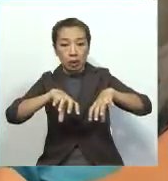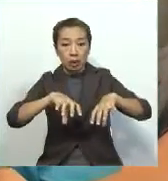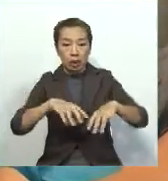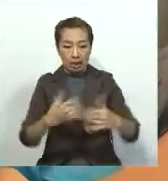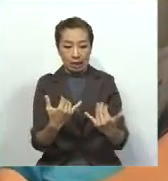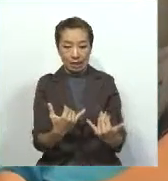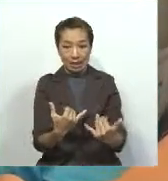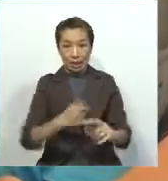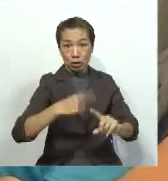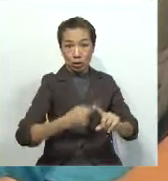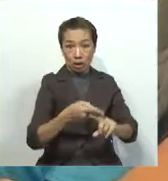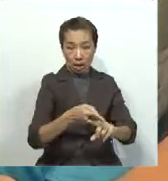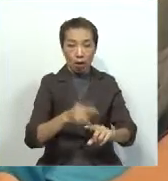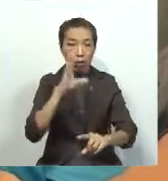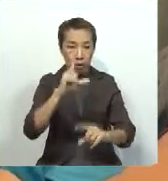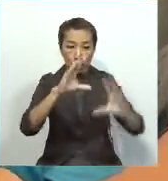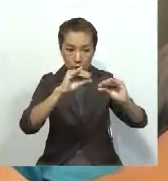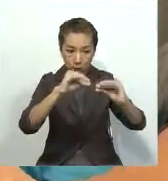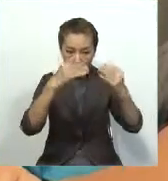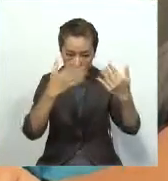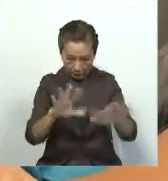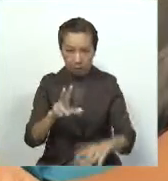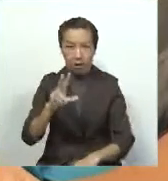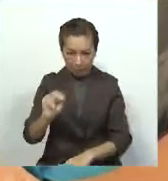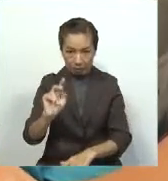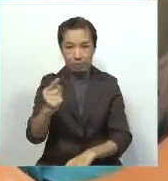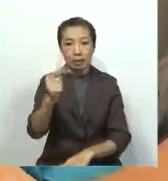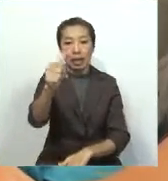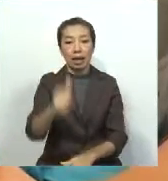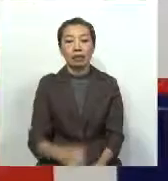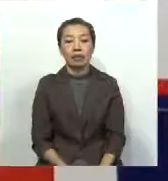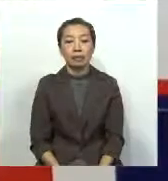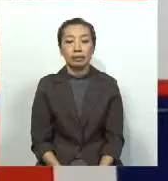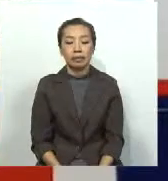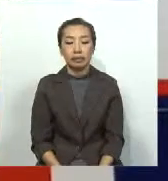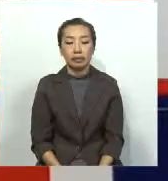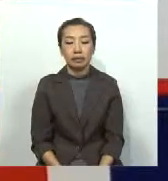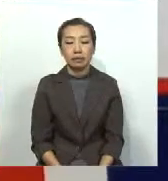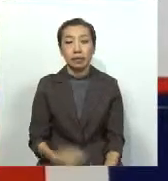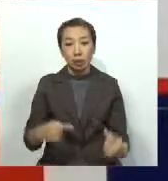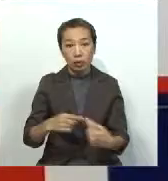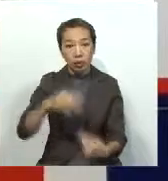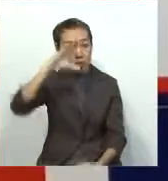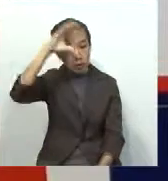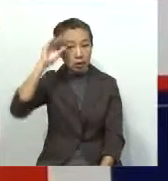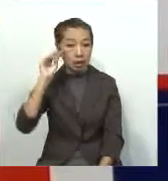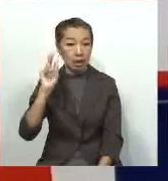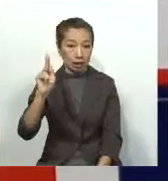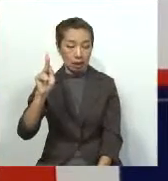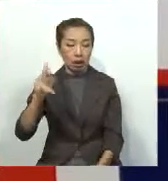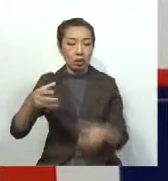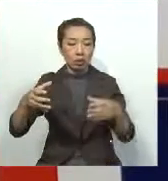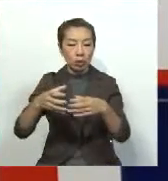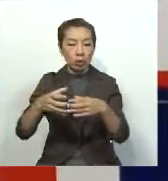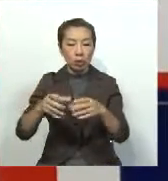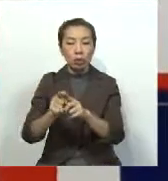ารพรรคชุดรักษาการในวันพรุ่งนี้ก่อนครับปิดท้ายกันที่ความคิดเห็นจากนางสาวกัญจนาศิลปะอาชาหัวหน้